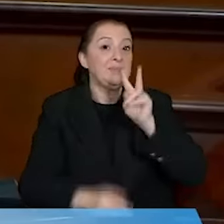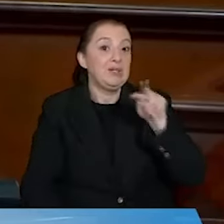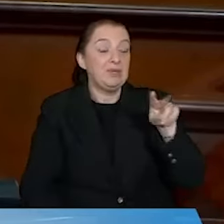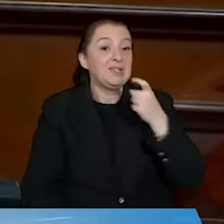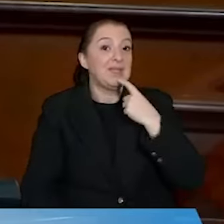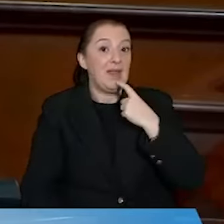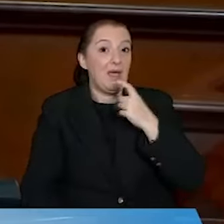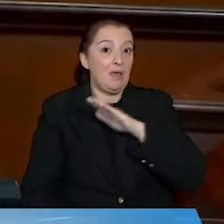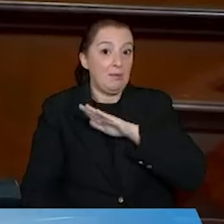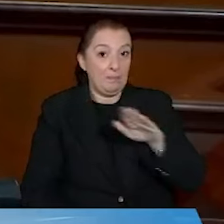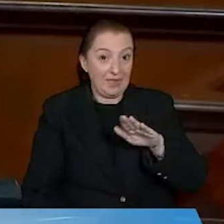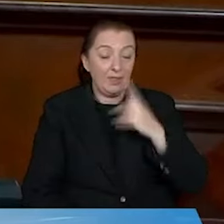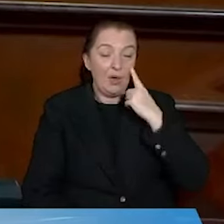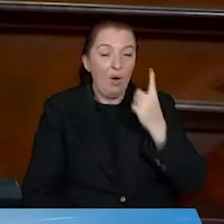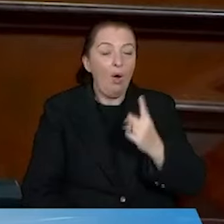sonu itibariyle vadesi geçmiş